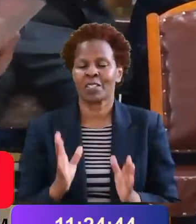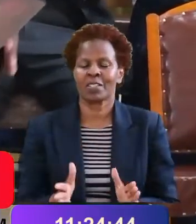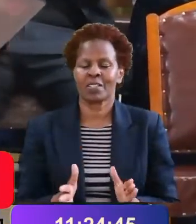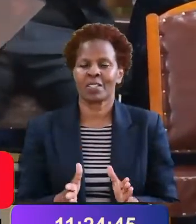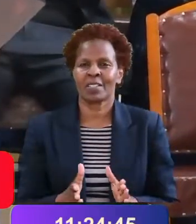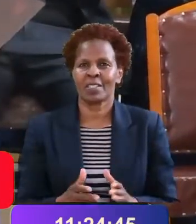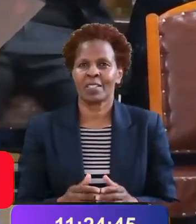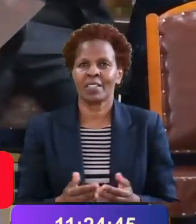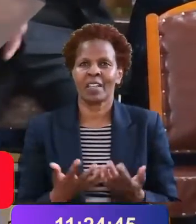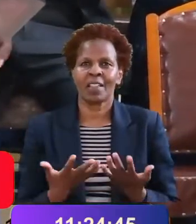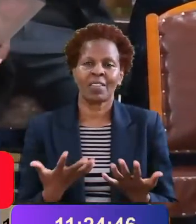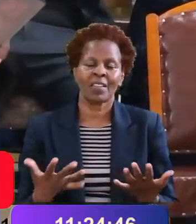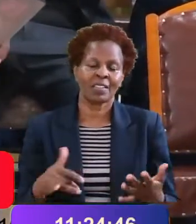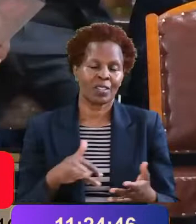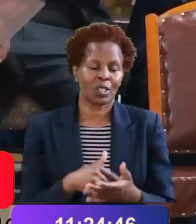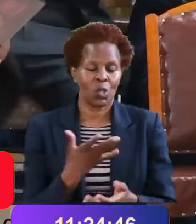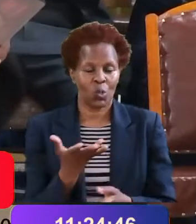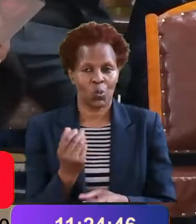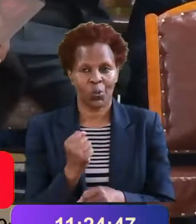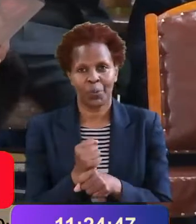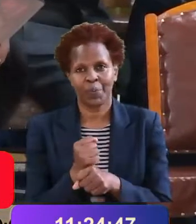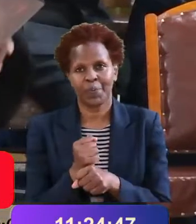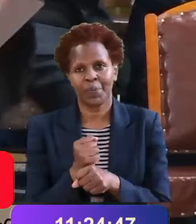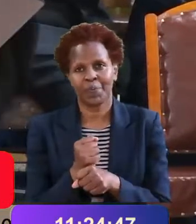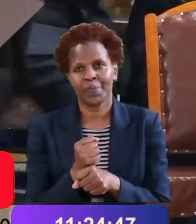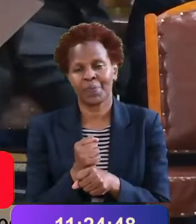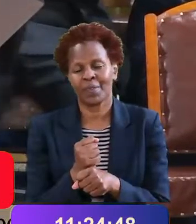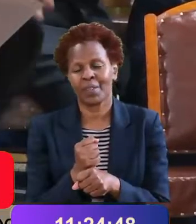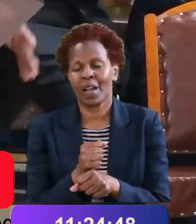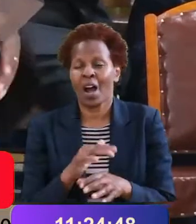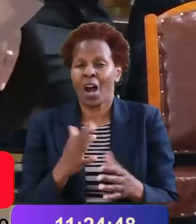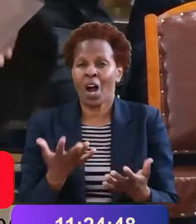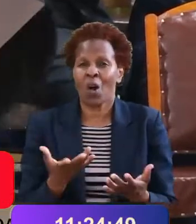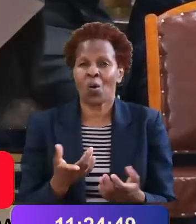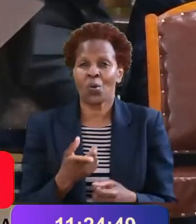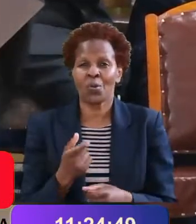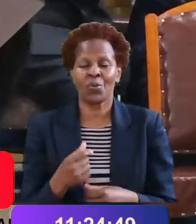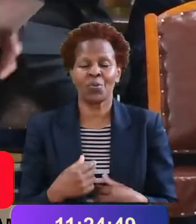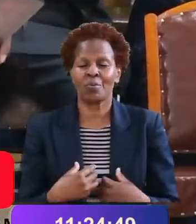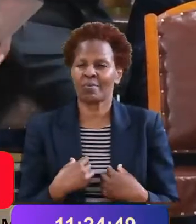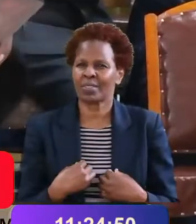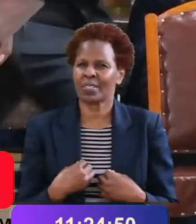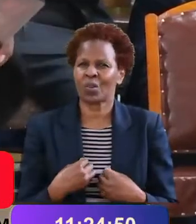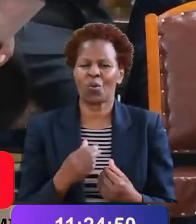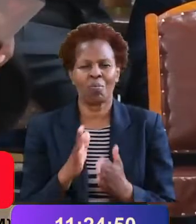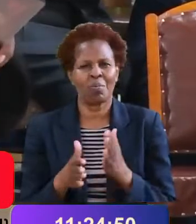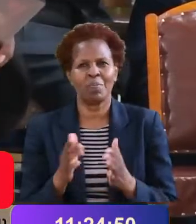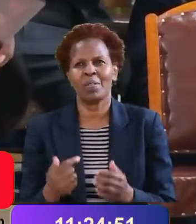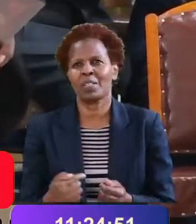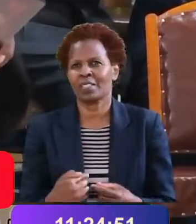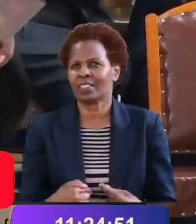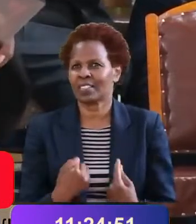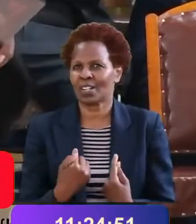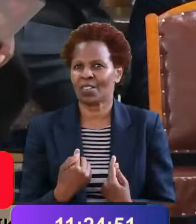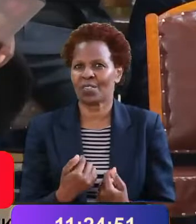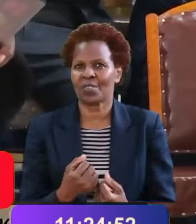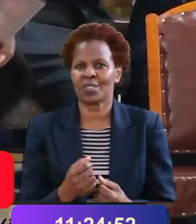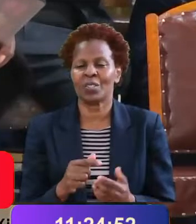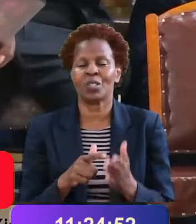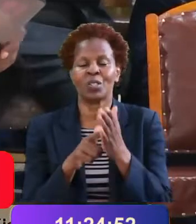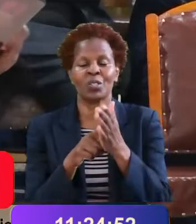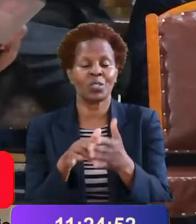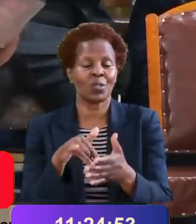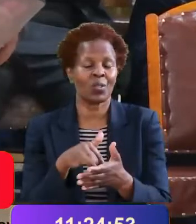kuna yale tunayafanya. Na hata vile unavyokaa, vile unavyojipanga, inaonyesha kweli